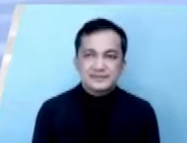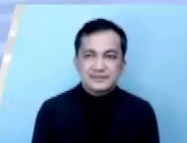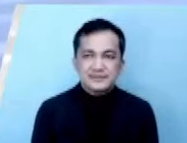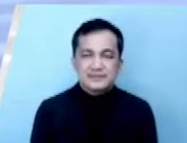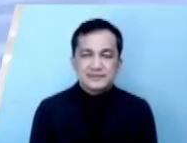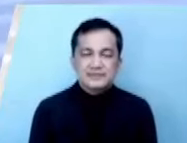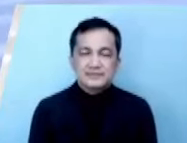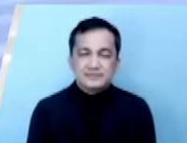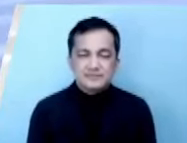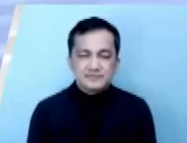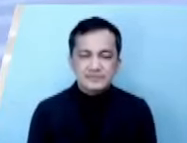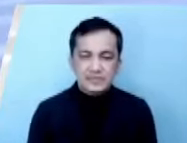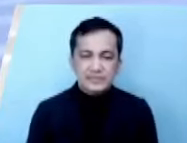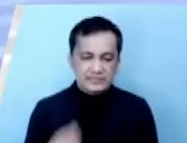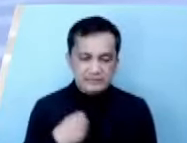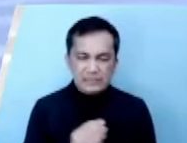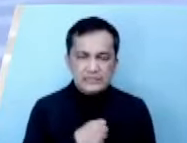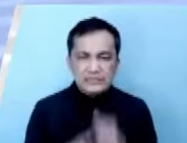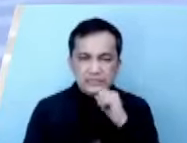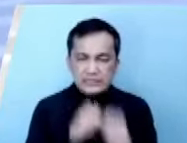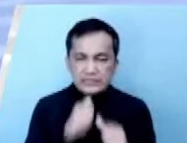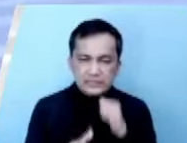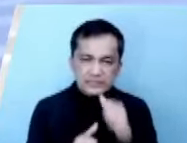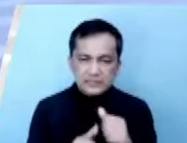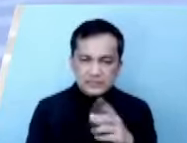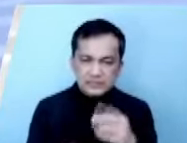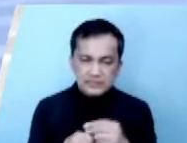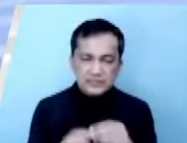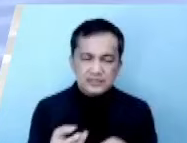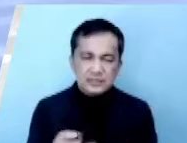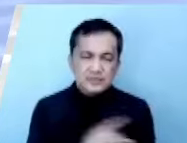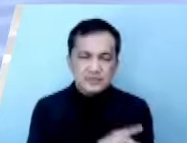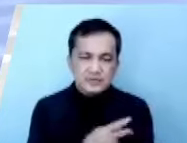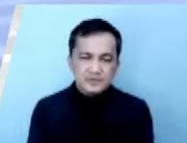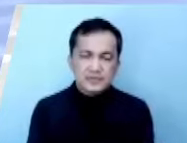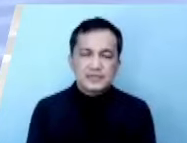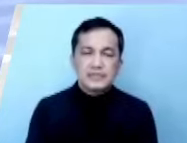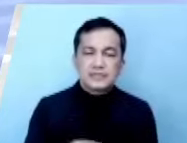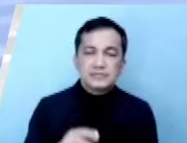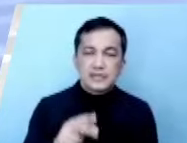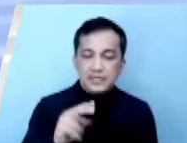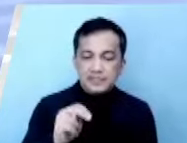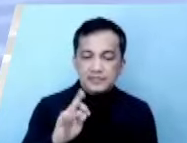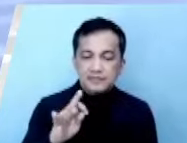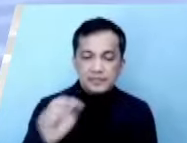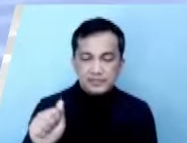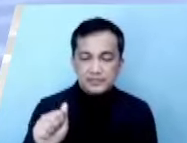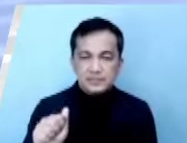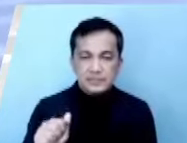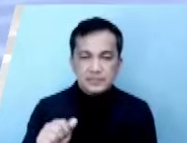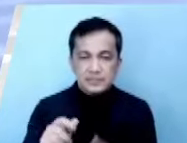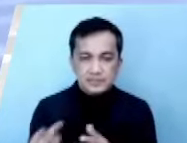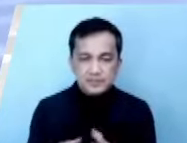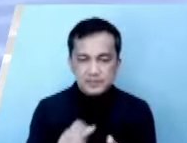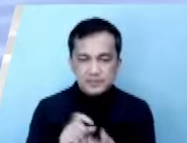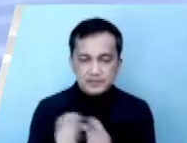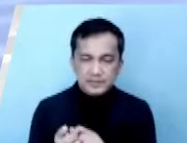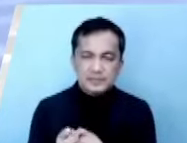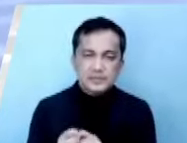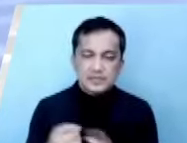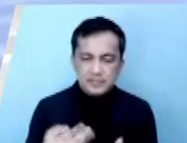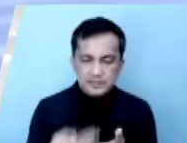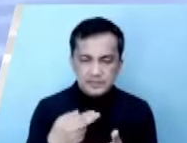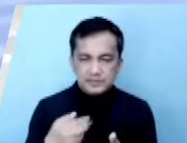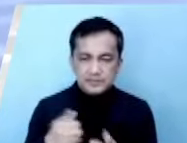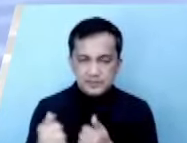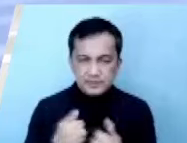Tinutulan ng ilang senador ang hiling na dagdag kapangyarihan para sa National Food Authority sa planong pag-abyenda sa Rice Competitiveness Enhancement Fund